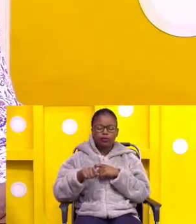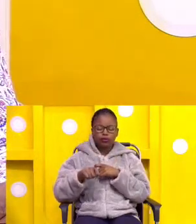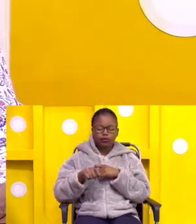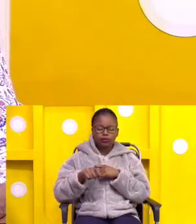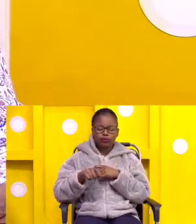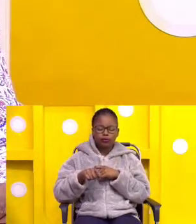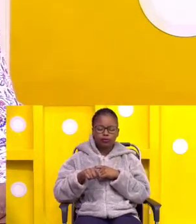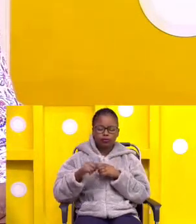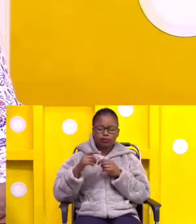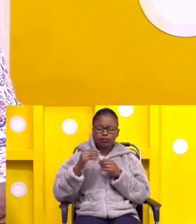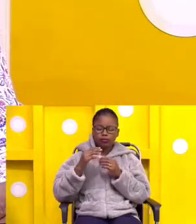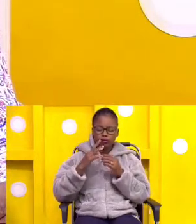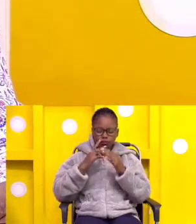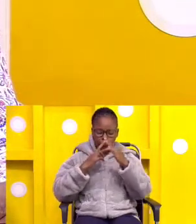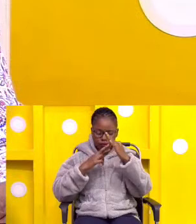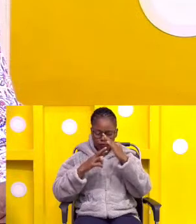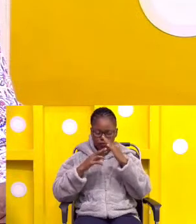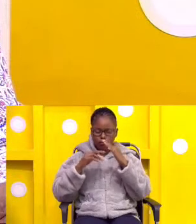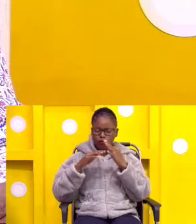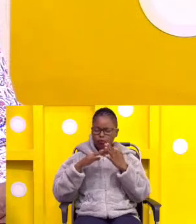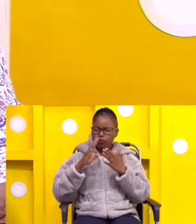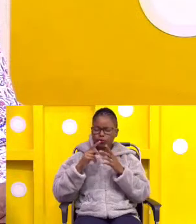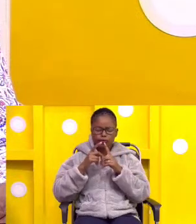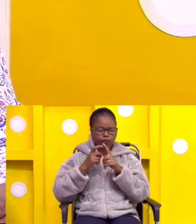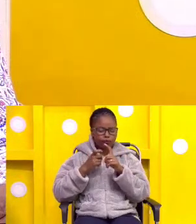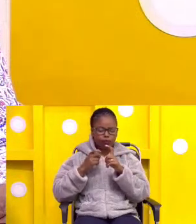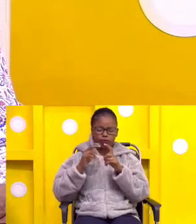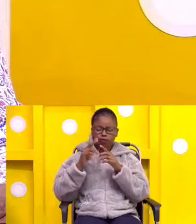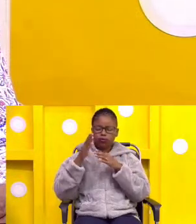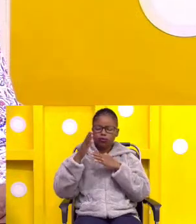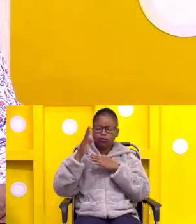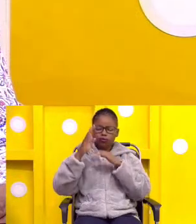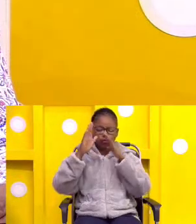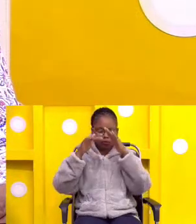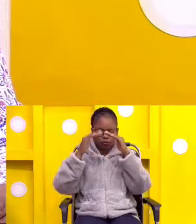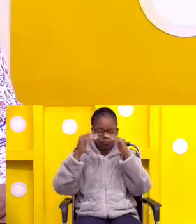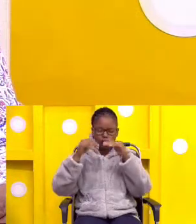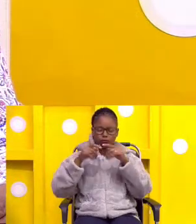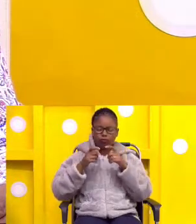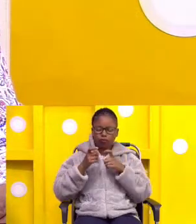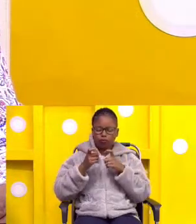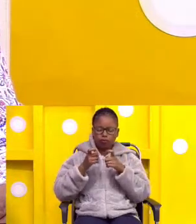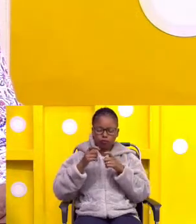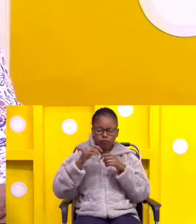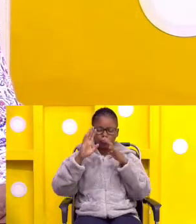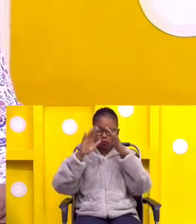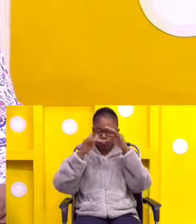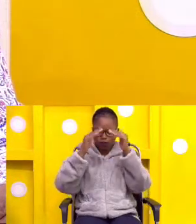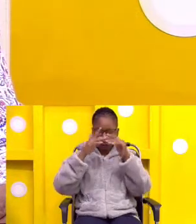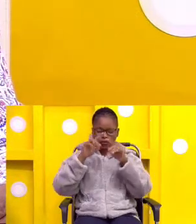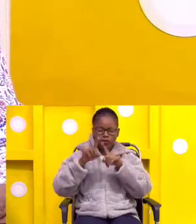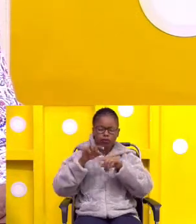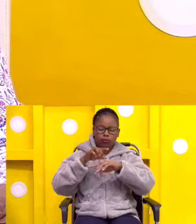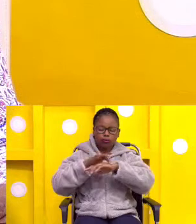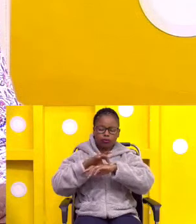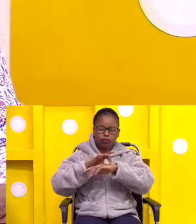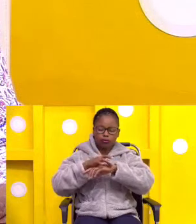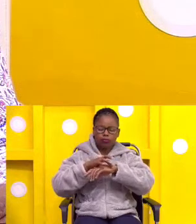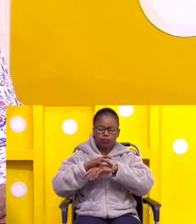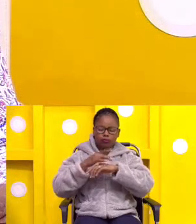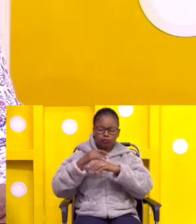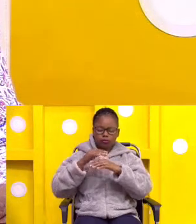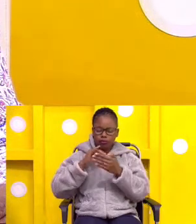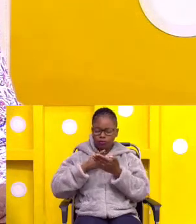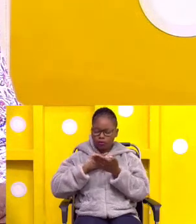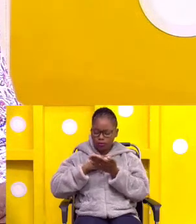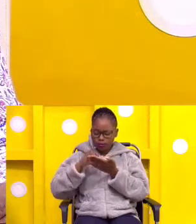Ndagũtĩa mũno wee Ngai wa igũrũ, we ũthamakaga gũkũ thĩ guothe na ũgathamaka matu-inĩ. Tuiga wĩ mũtheru